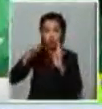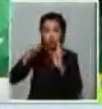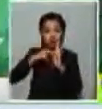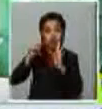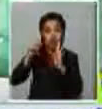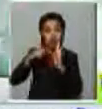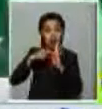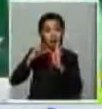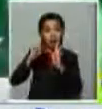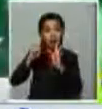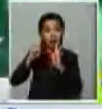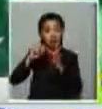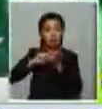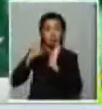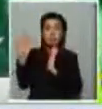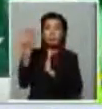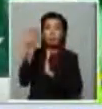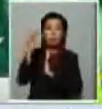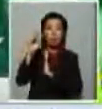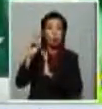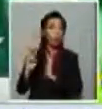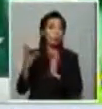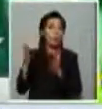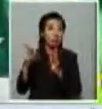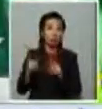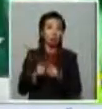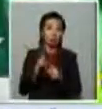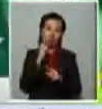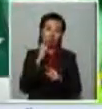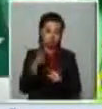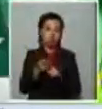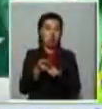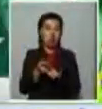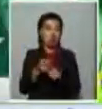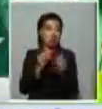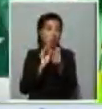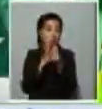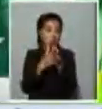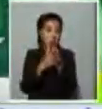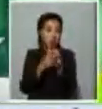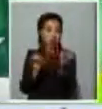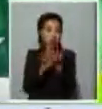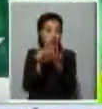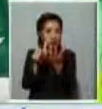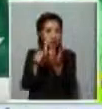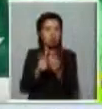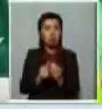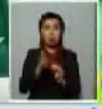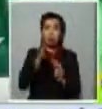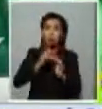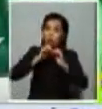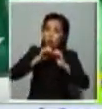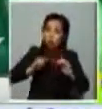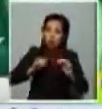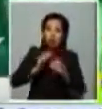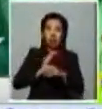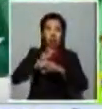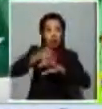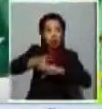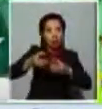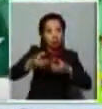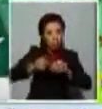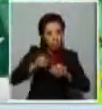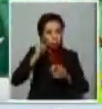ได้ดีทุเรียนมังคุดเงาะนะครับสับปะรดกล้วยแล้วก็ที่สำคัญตอนนี้